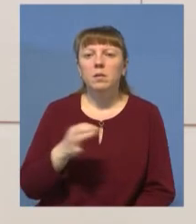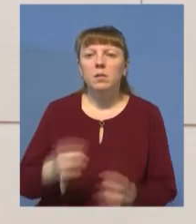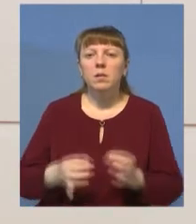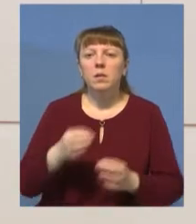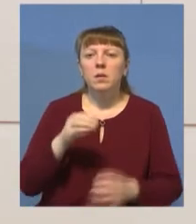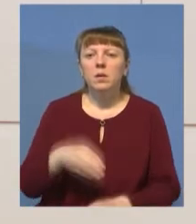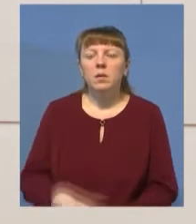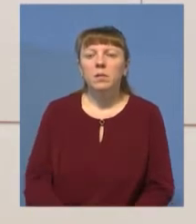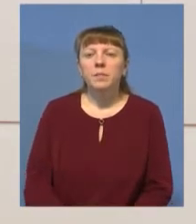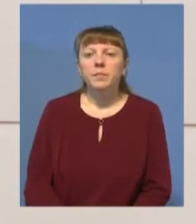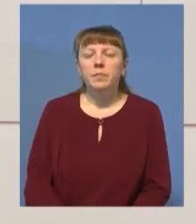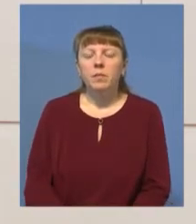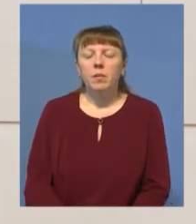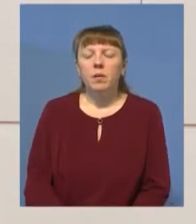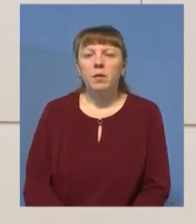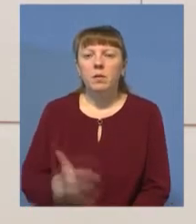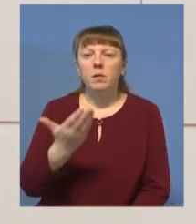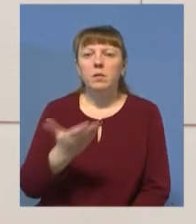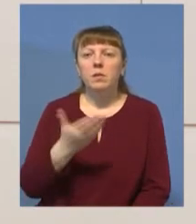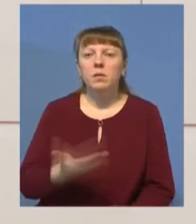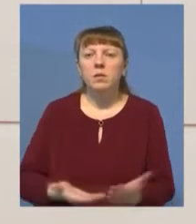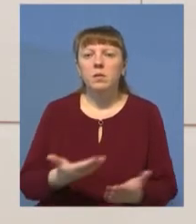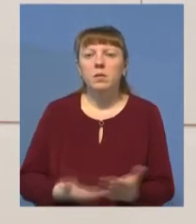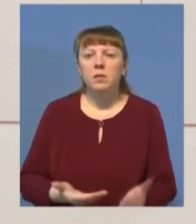судебного акта, либо обратиться к консультантам,